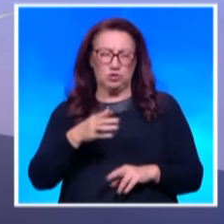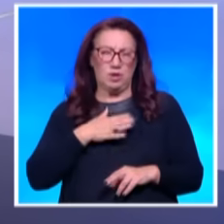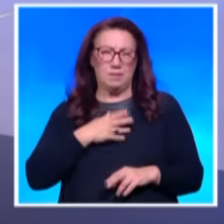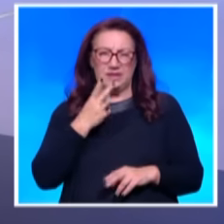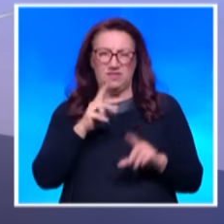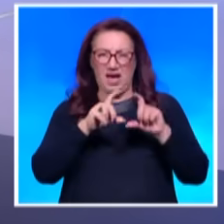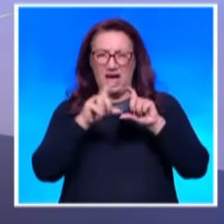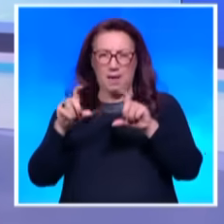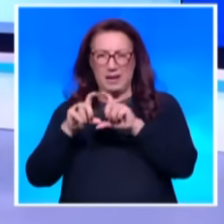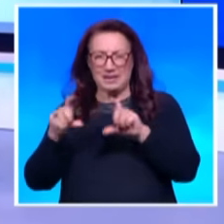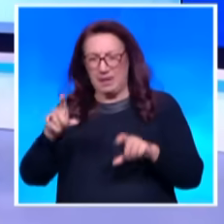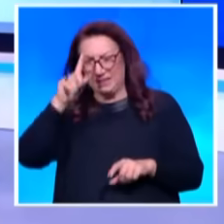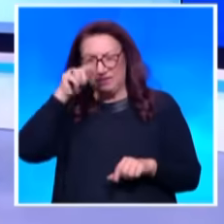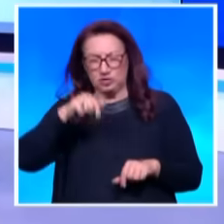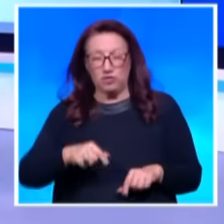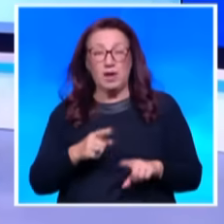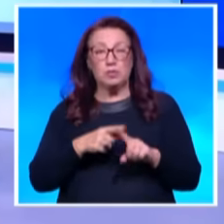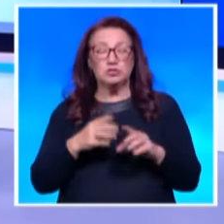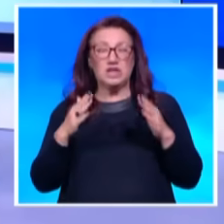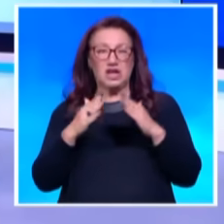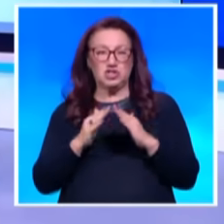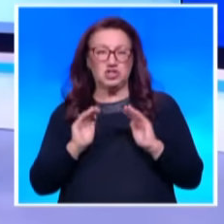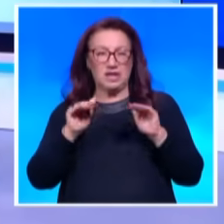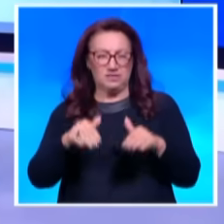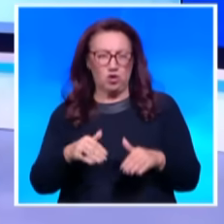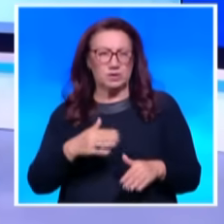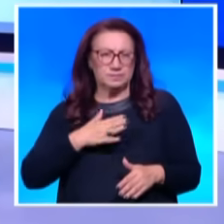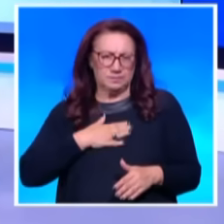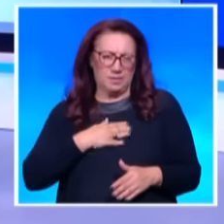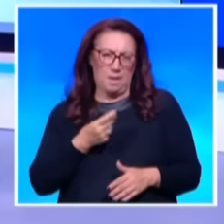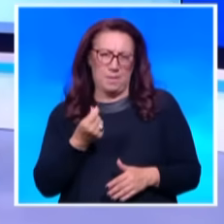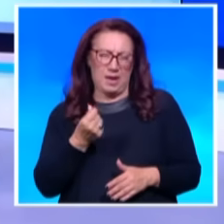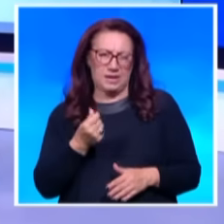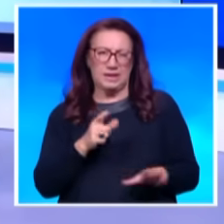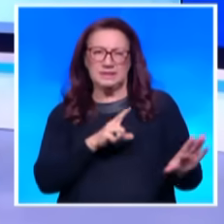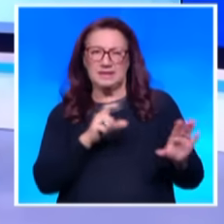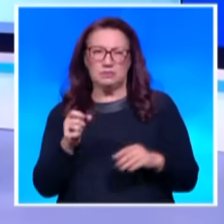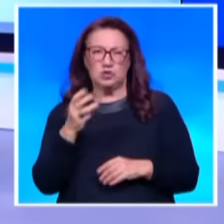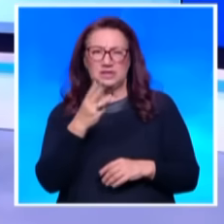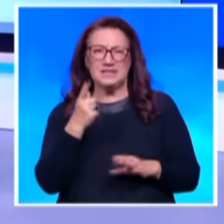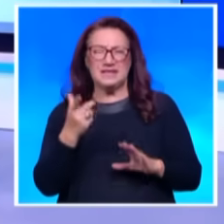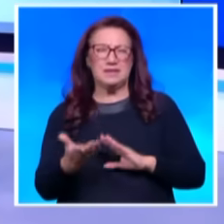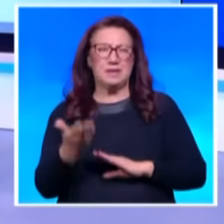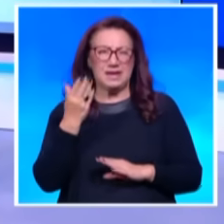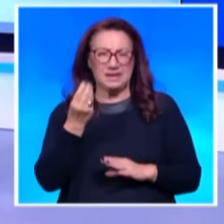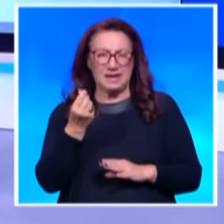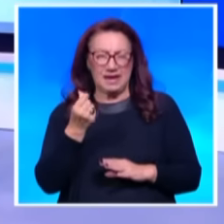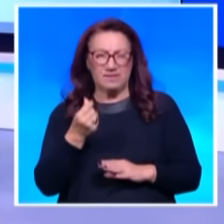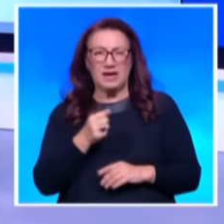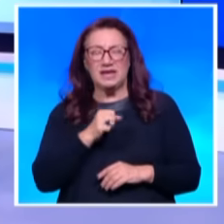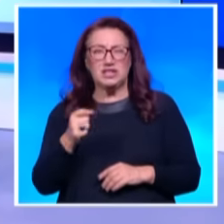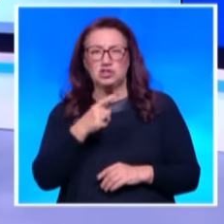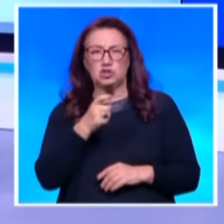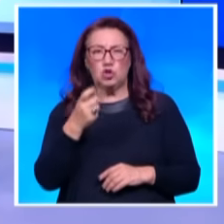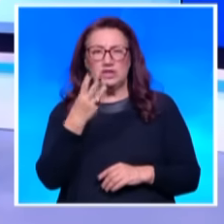София и къща с двор. В графата налични парични средства той е посочил 737 000 лева и